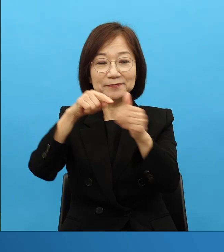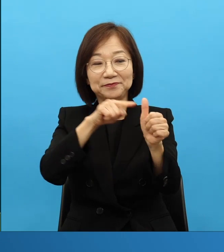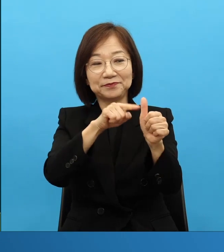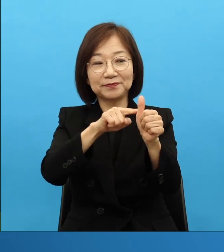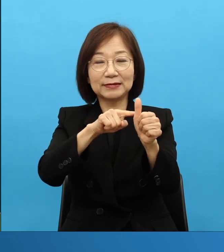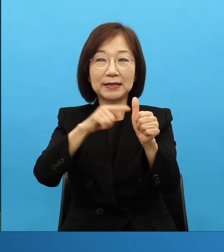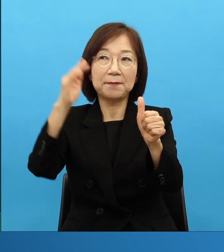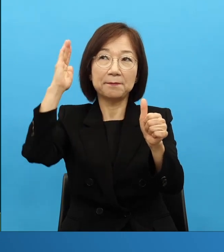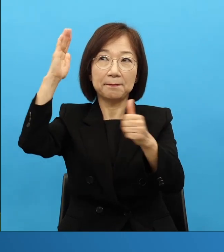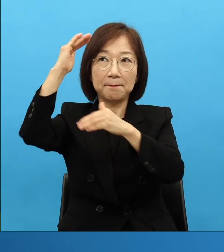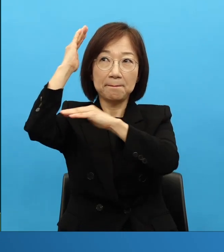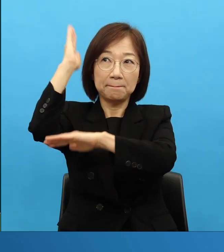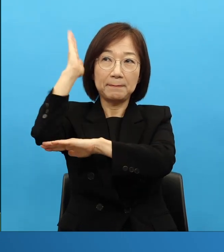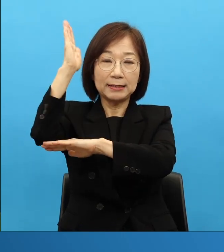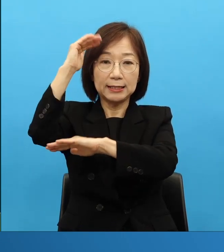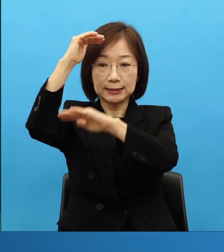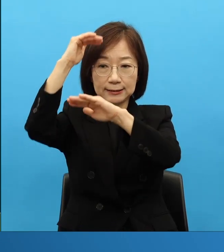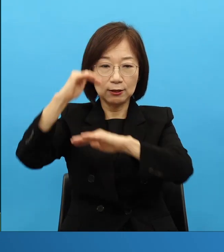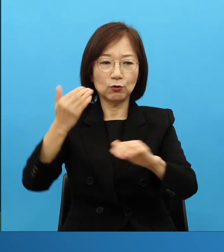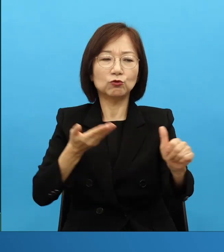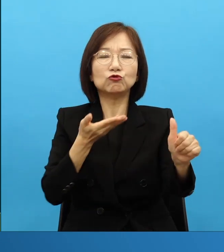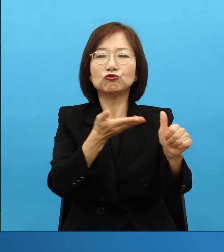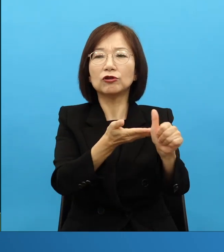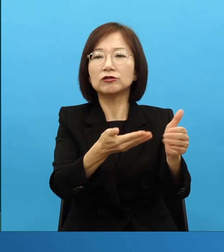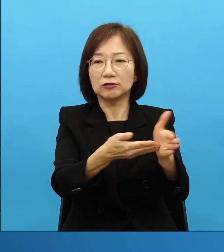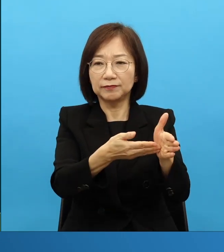him a message. 이 땅은